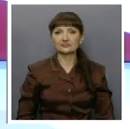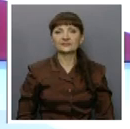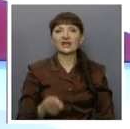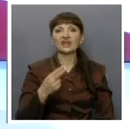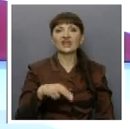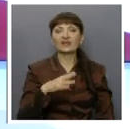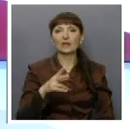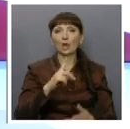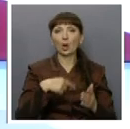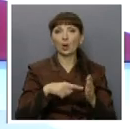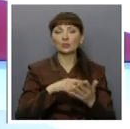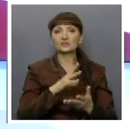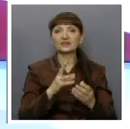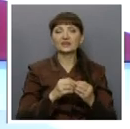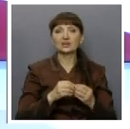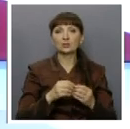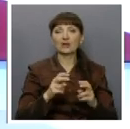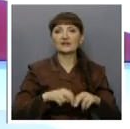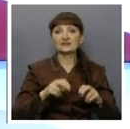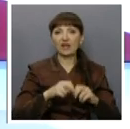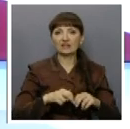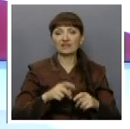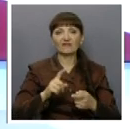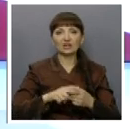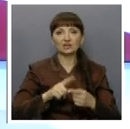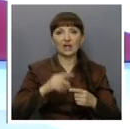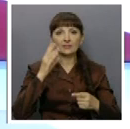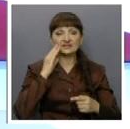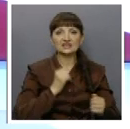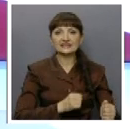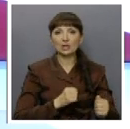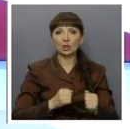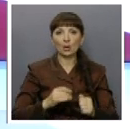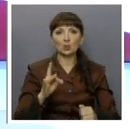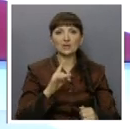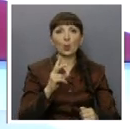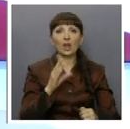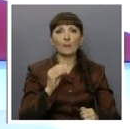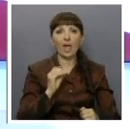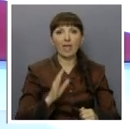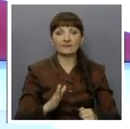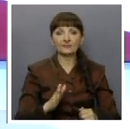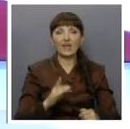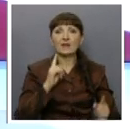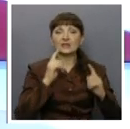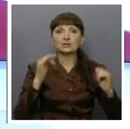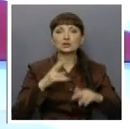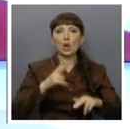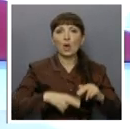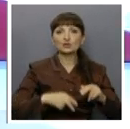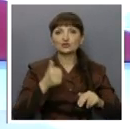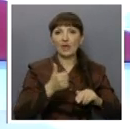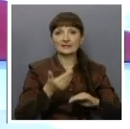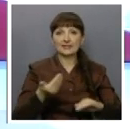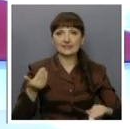В ДВД города подвели предварительные итоги расследования в отношении алматинского стрелка Руслана Куликбаева. Брифинг закончился буквально около